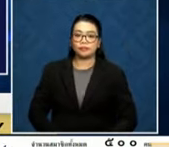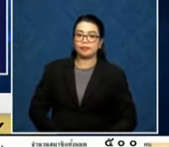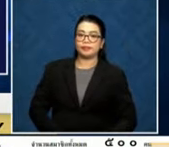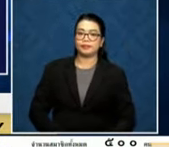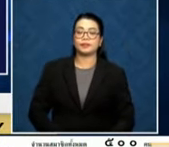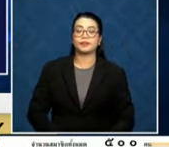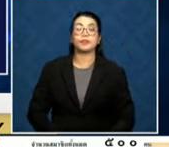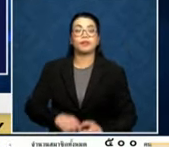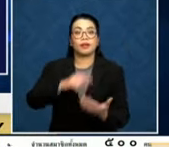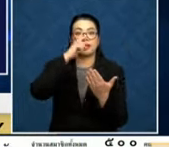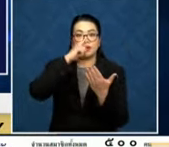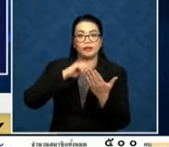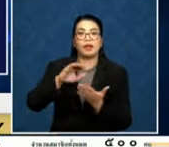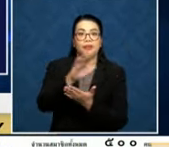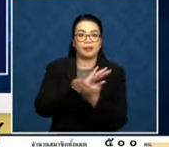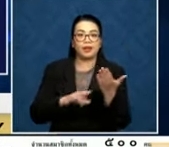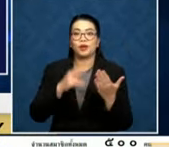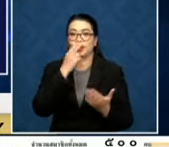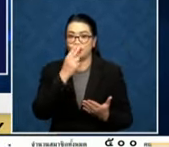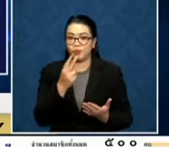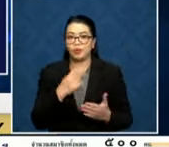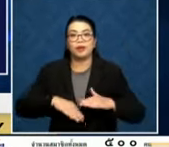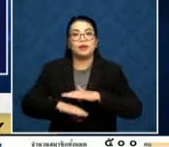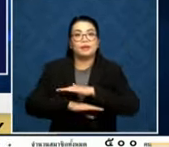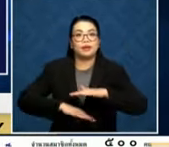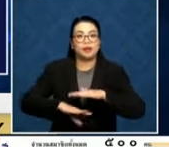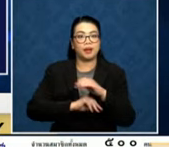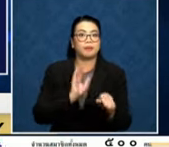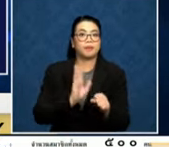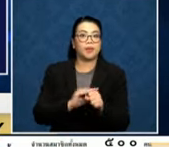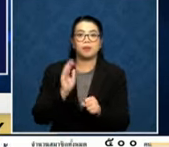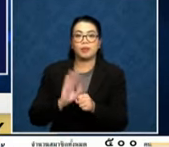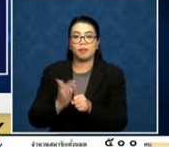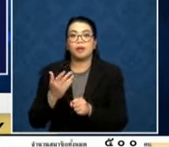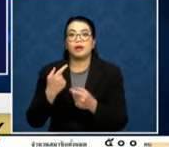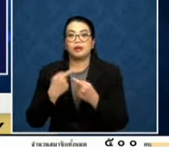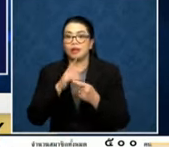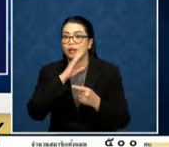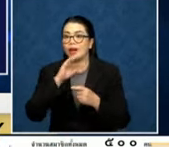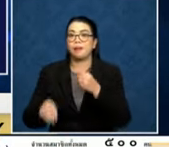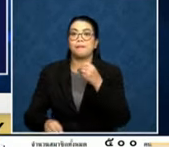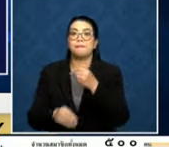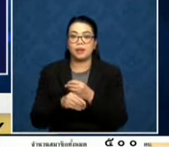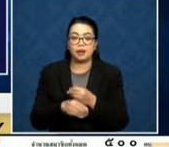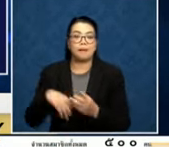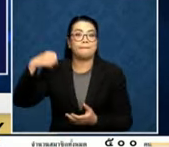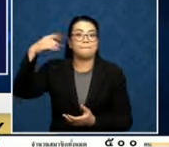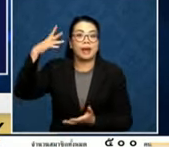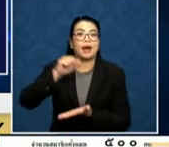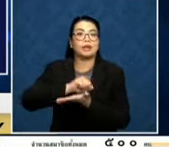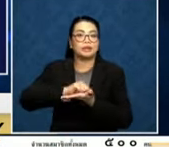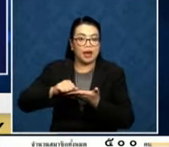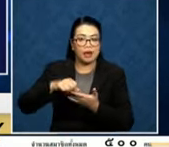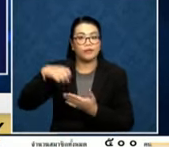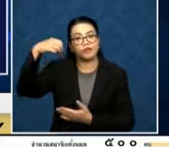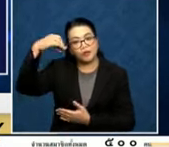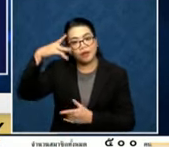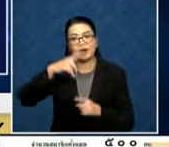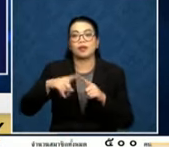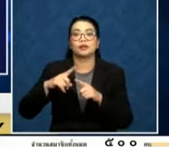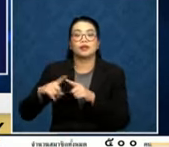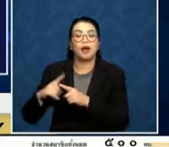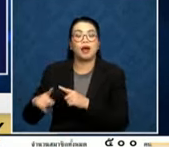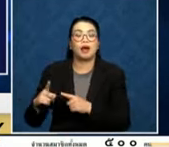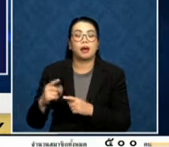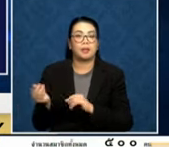ปัจจุบันเพียงพอไหเพียงพอครับแต่ถ้าเราจะเพิ่มสัดส่วนพลังงานสอาดให้ถึง 30%ภายในปี 2 230